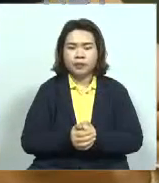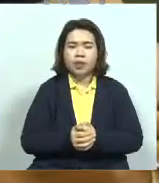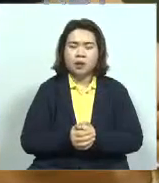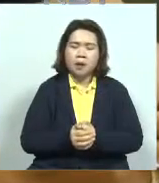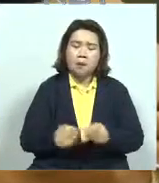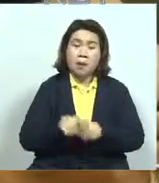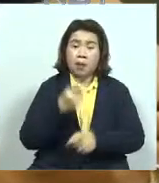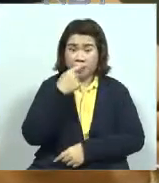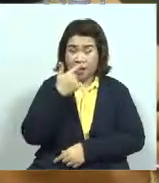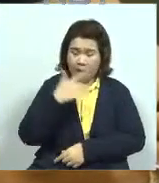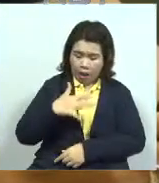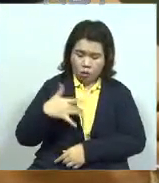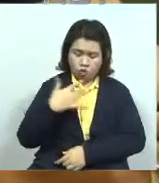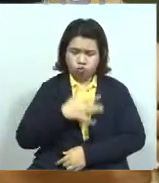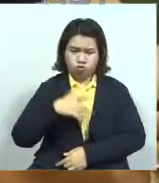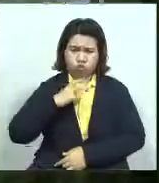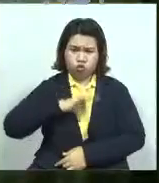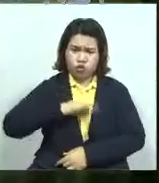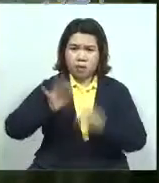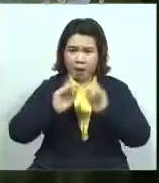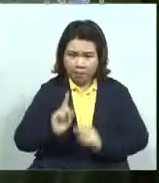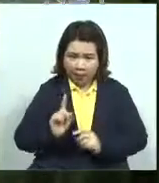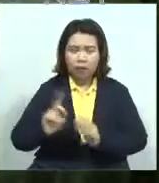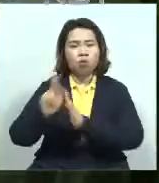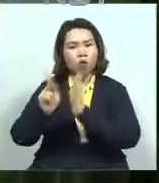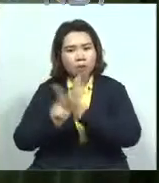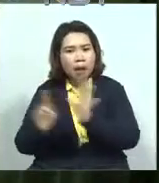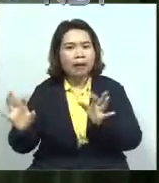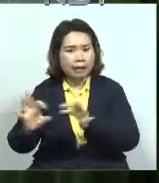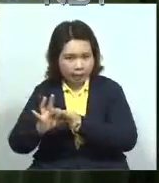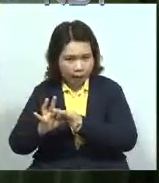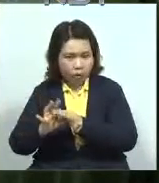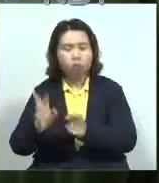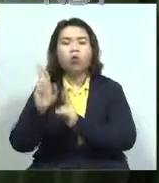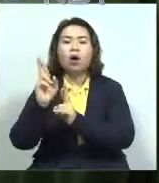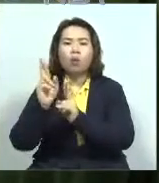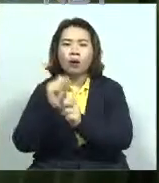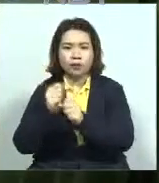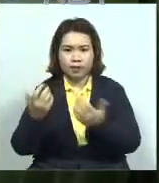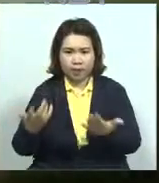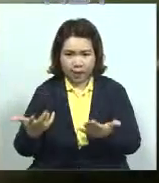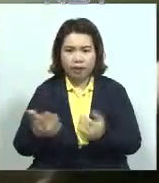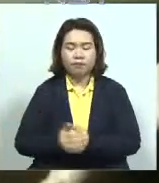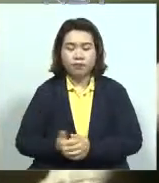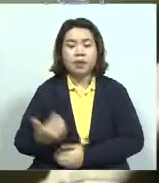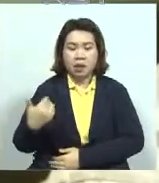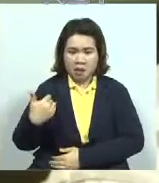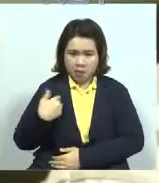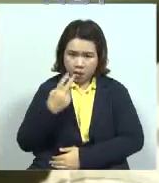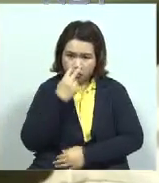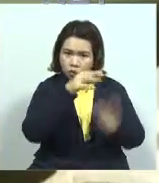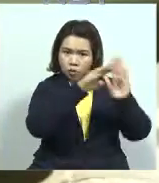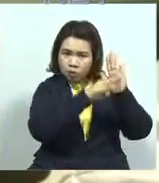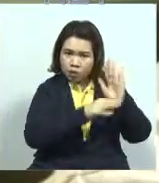ทธิ์รูปแบบผลิตภัณฑ์กัญชากฎหมายที่เกี่ยวข้องและข้อพึงระวังในการใช้กัญชาโดยให้มีความชัดเจ